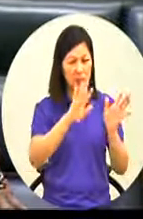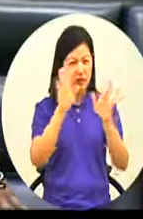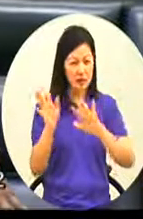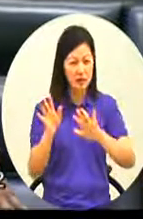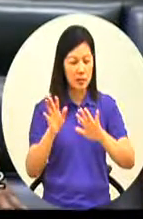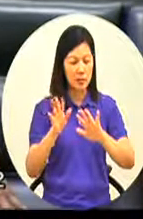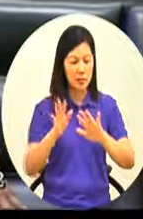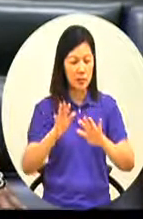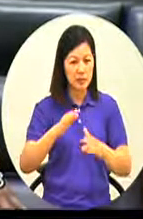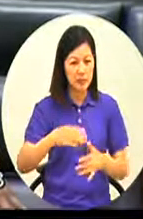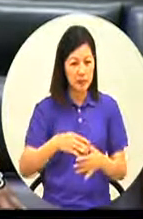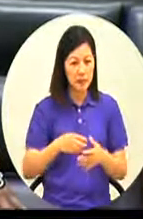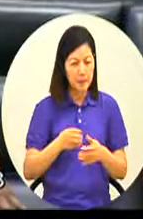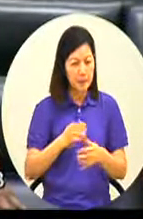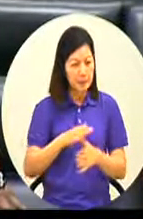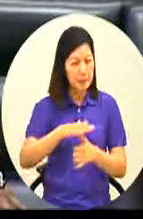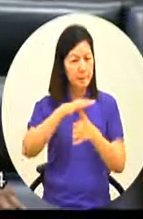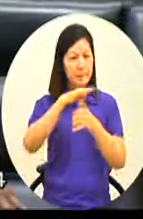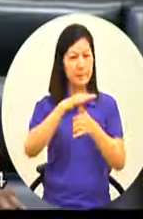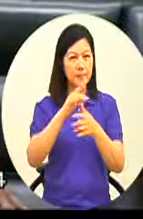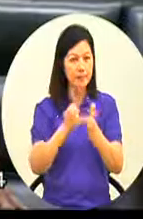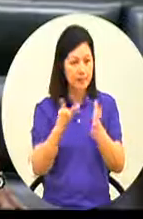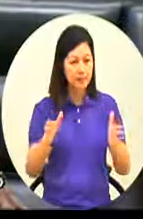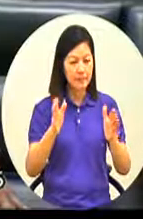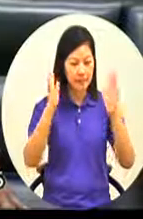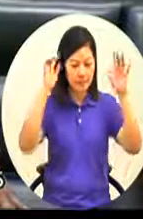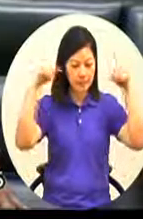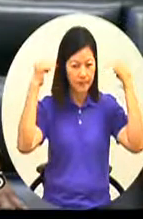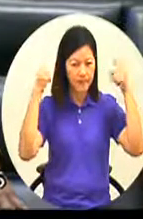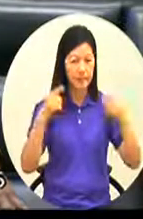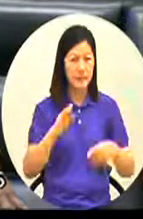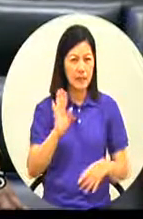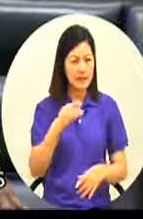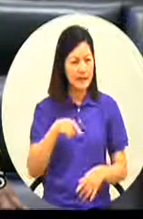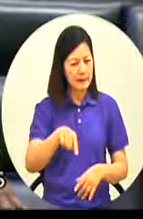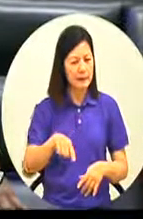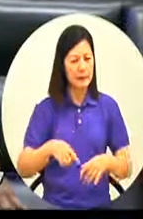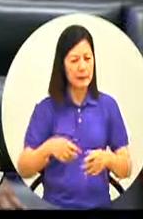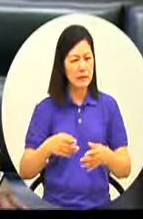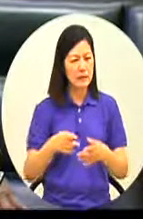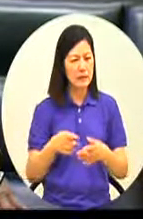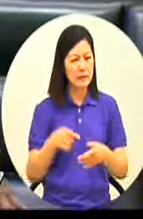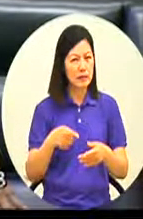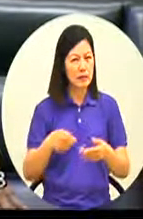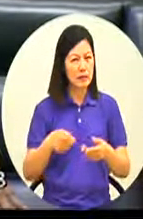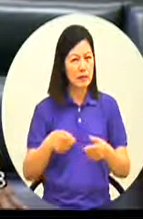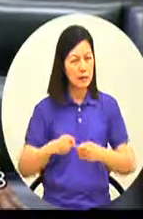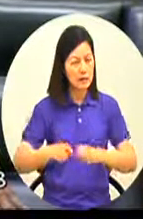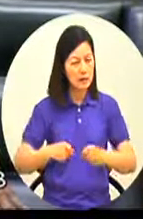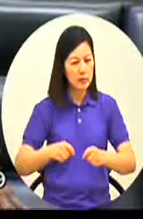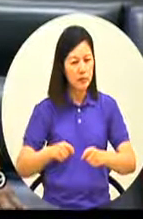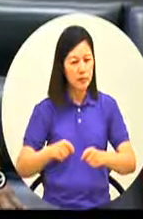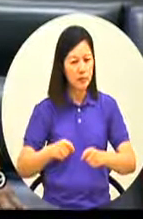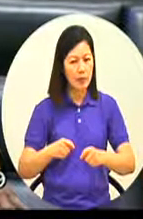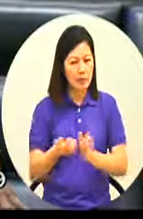噶是正常。但是这个案例是有加 那个 早产儿